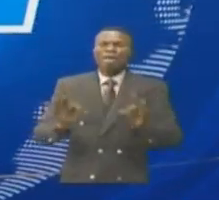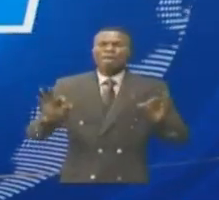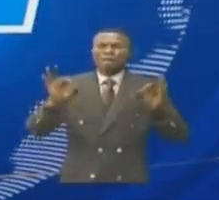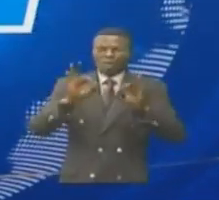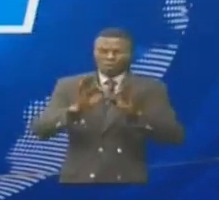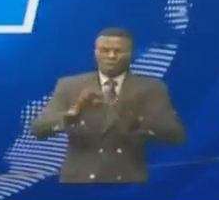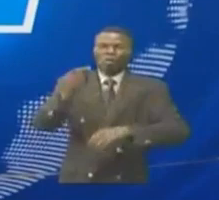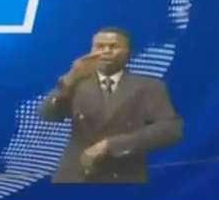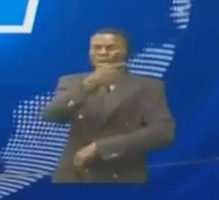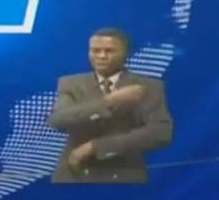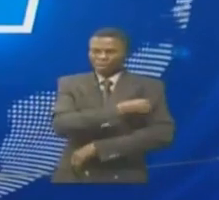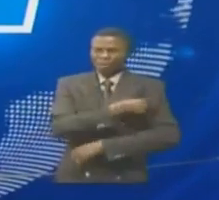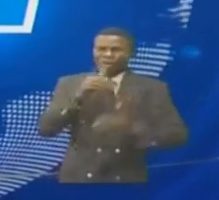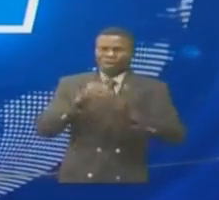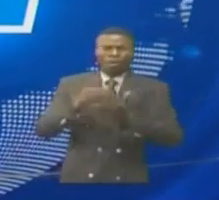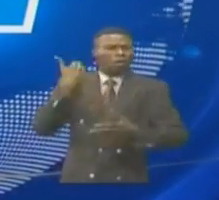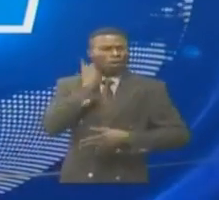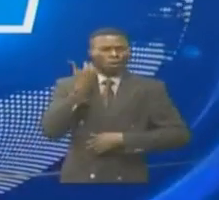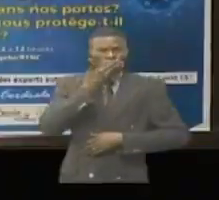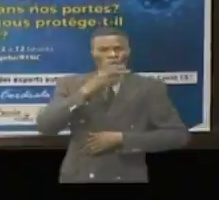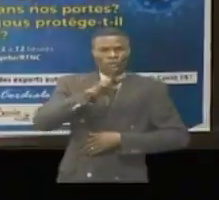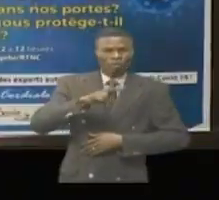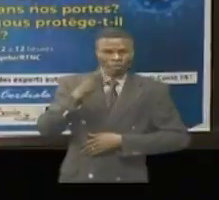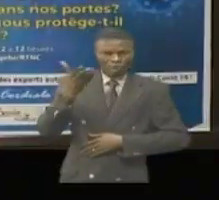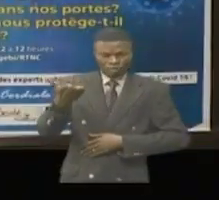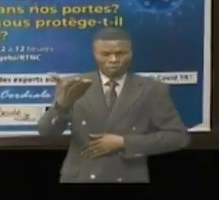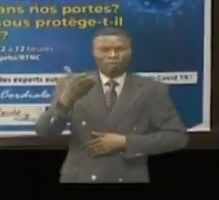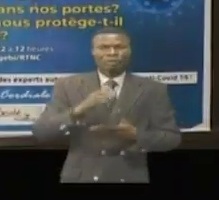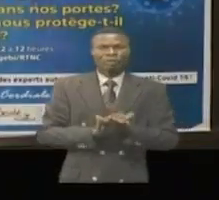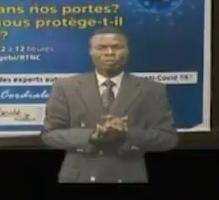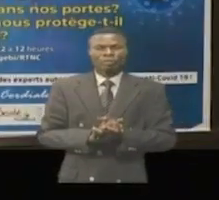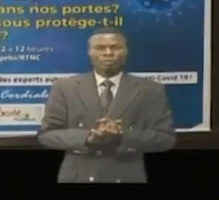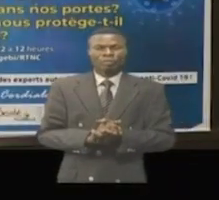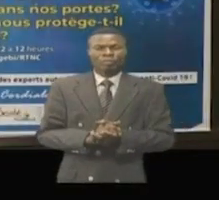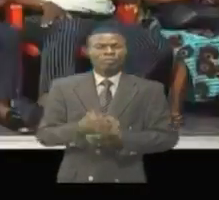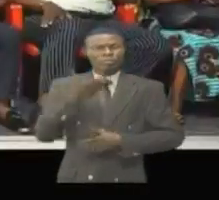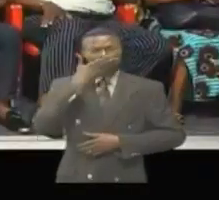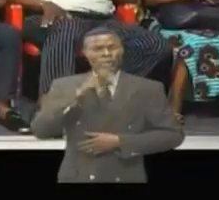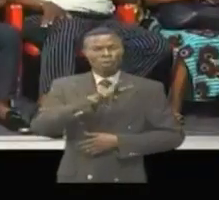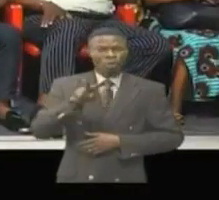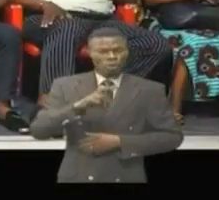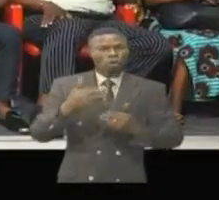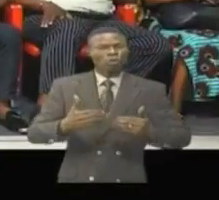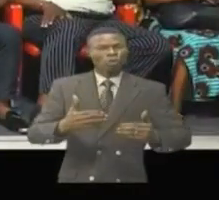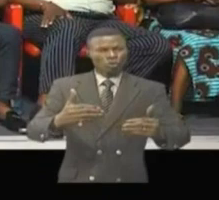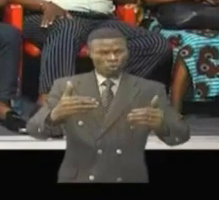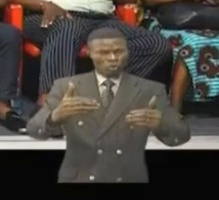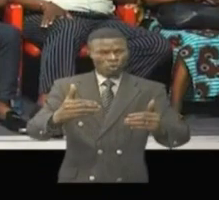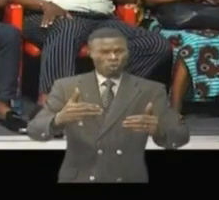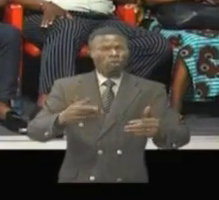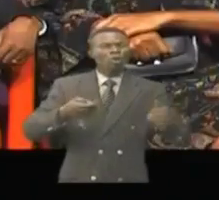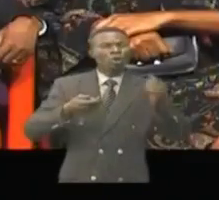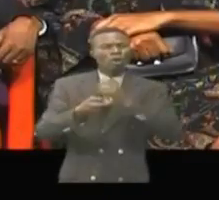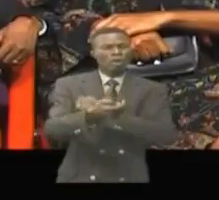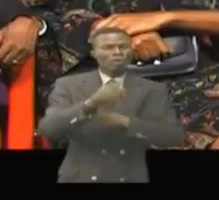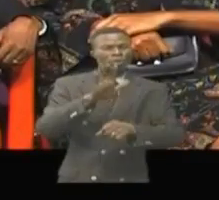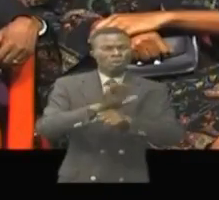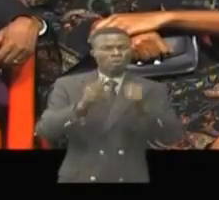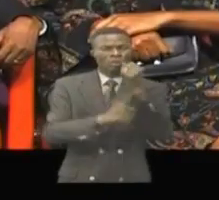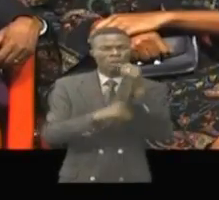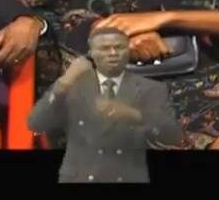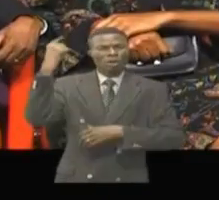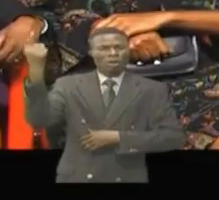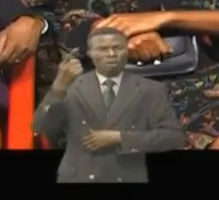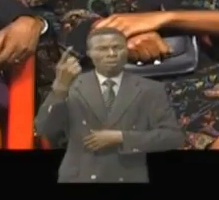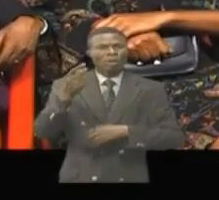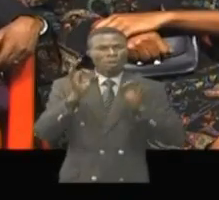la vaccination contre la COVID-19. La pandémie de COVID-19 continue de faire des victimes à travers le monde et